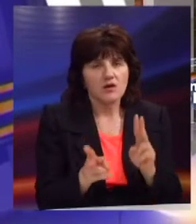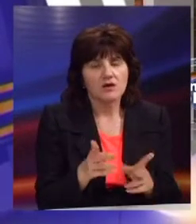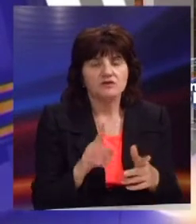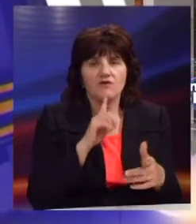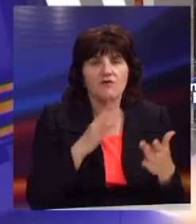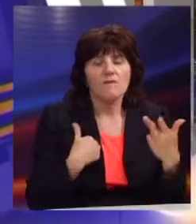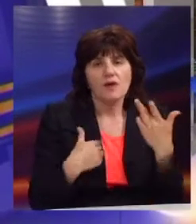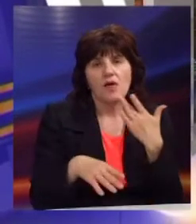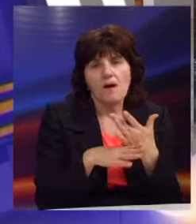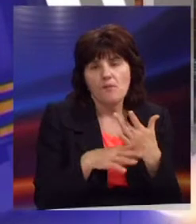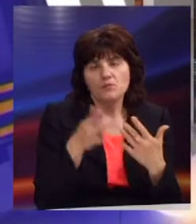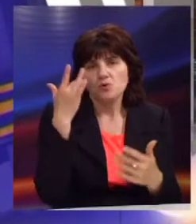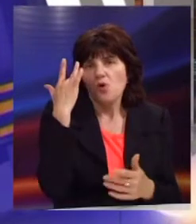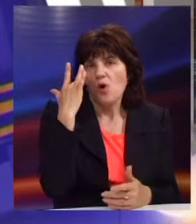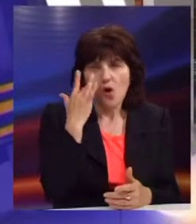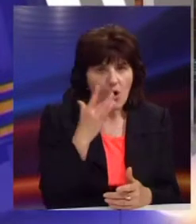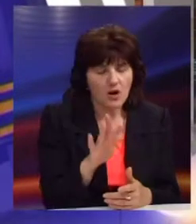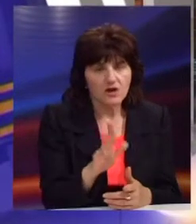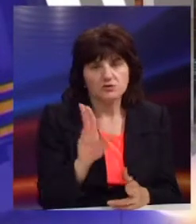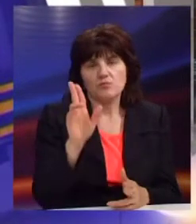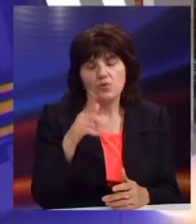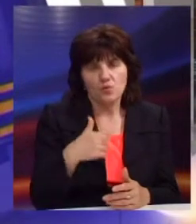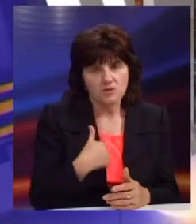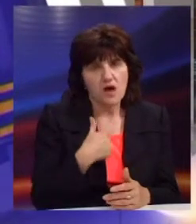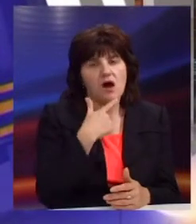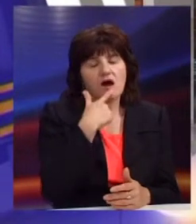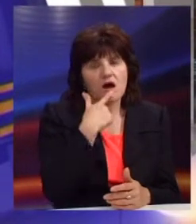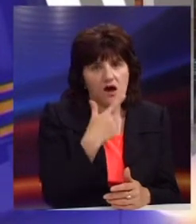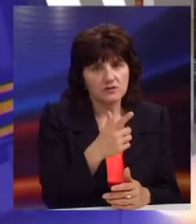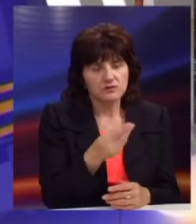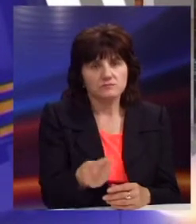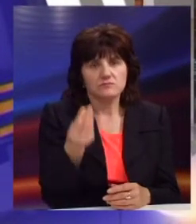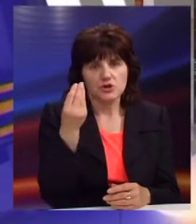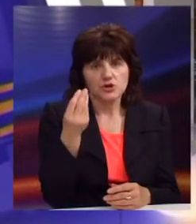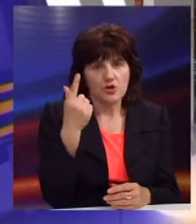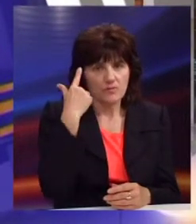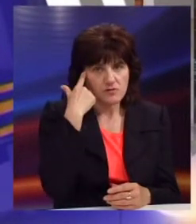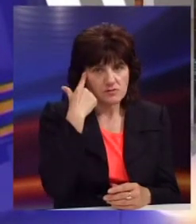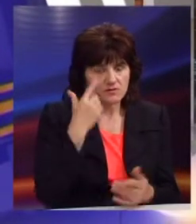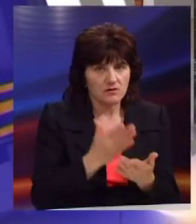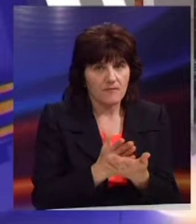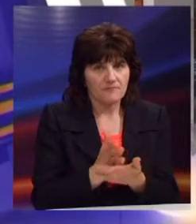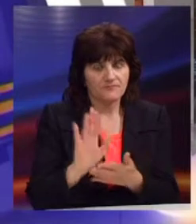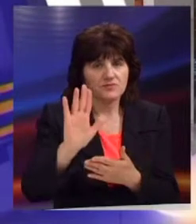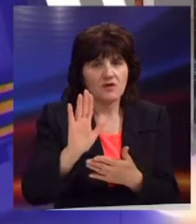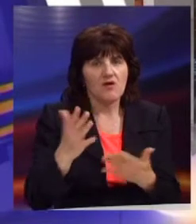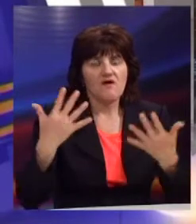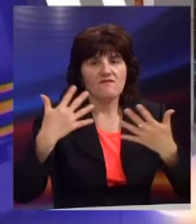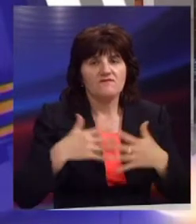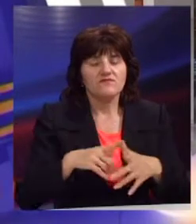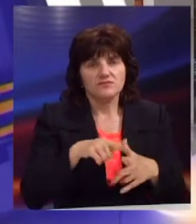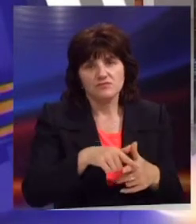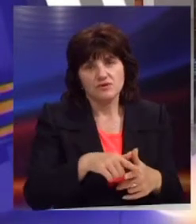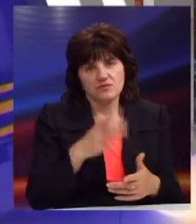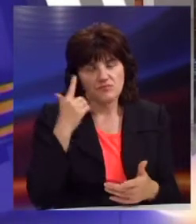je odlično i definitivno mogu da kažem da ću sa jednim dobrim znanjem izaći sa ovog fakulteta i nadam se